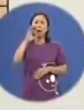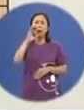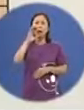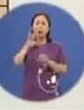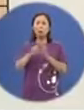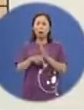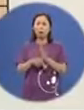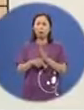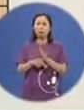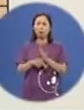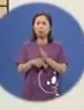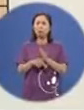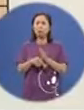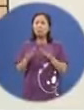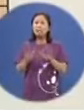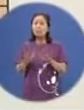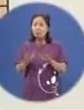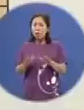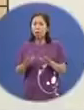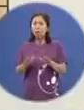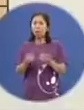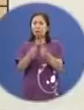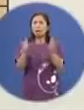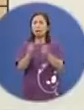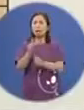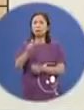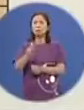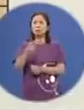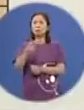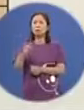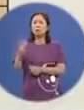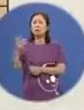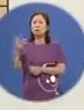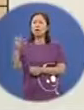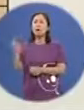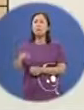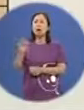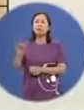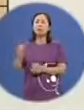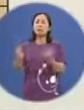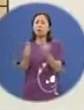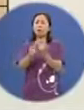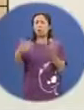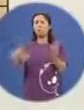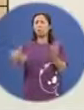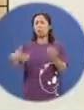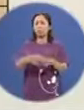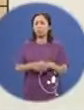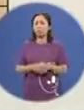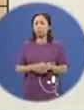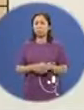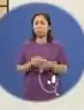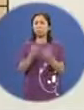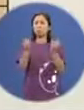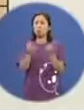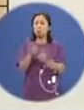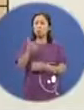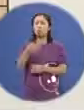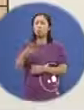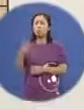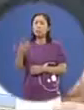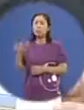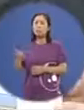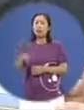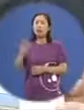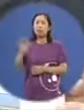ね、16.7% の人が結婚してないわけ、うん、で女性でいうと 9.2% の人が結婚してない、うん、で